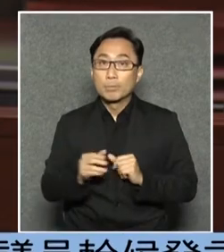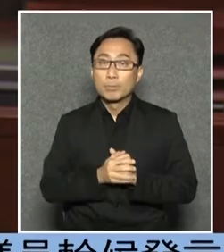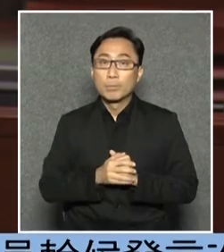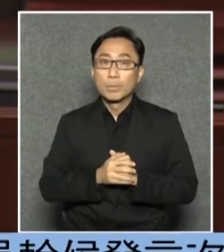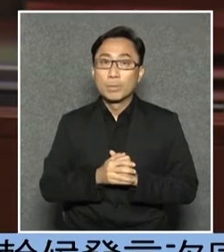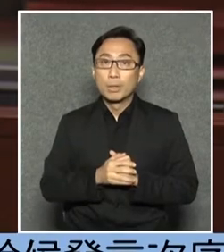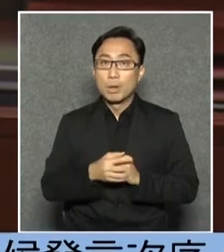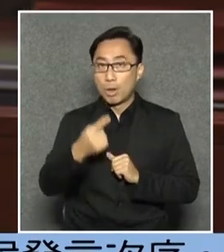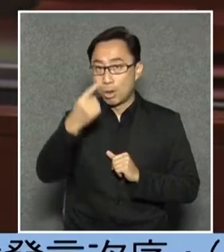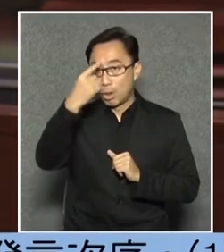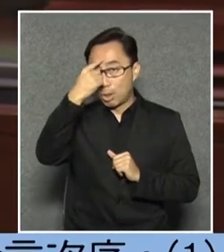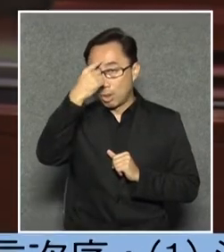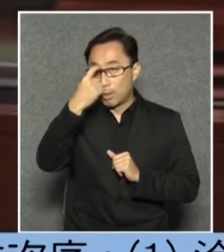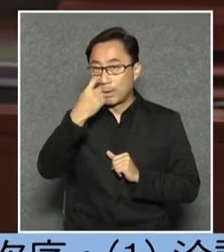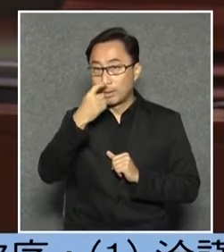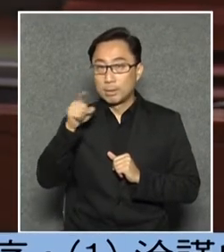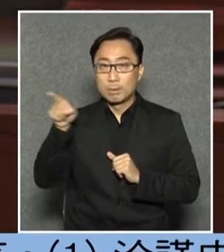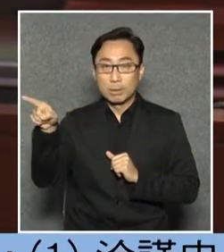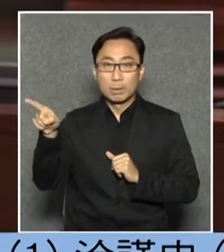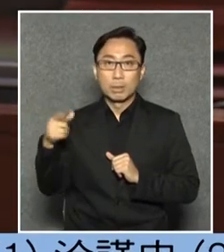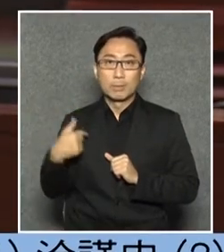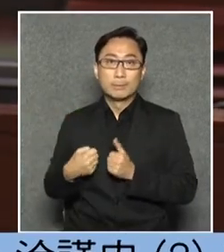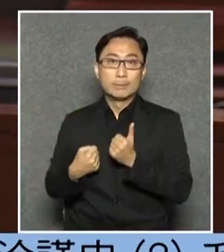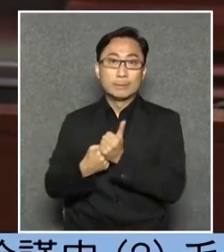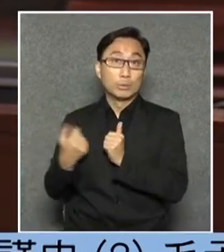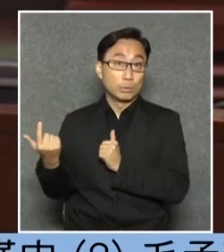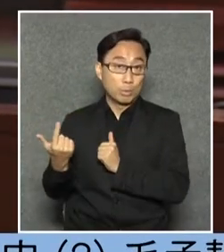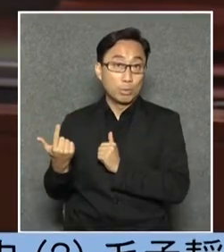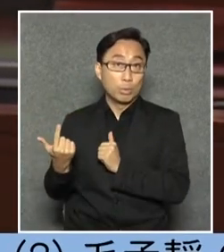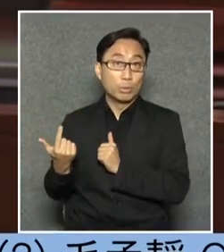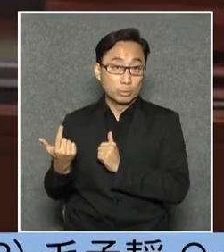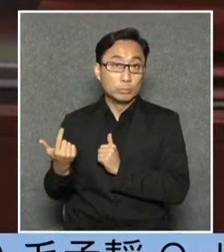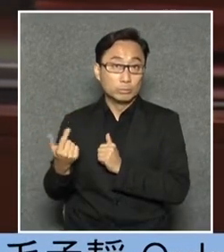梁振英嘅金主嚟噶啦，係咪？好清楚。